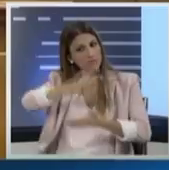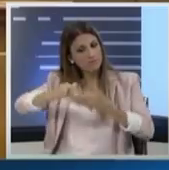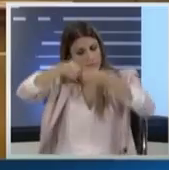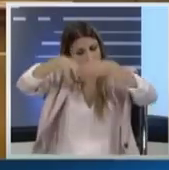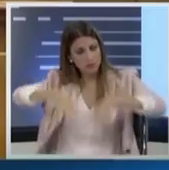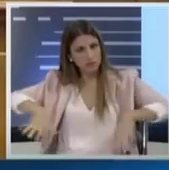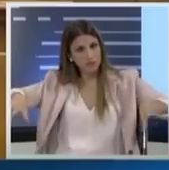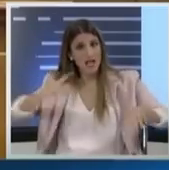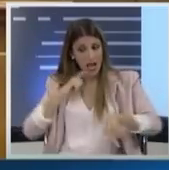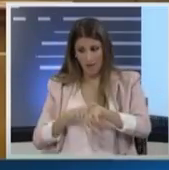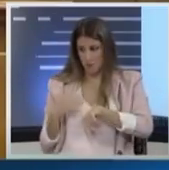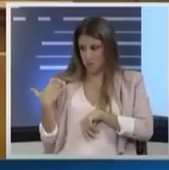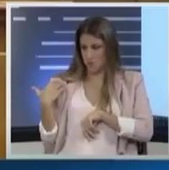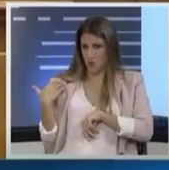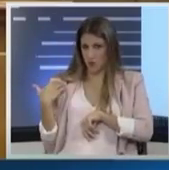γίνατε όψιμα